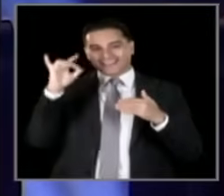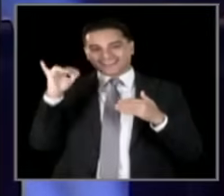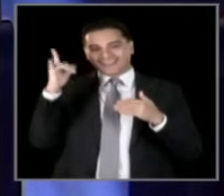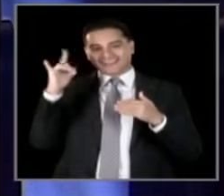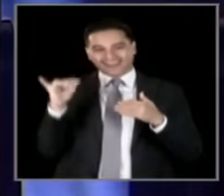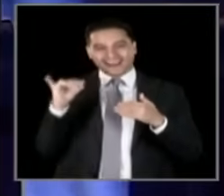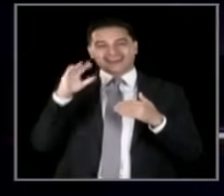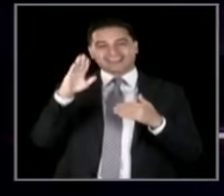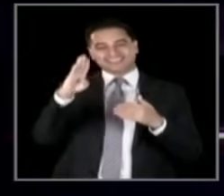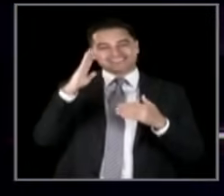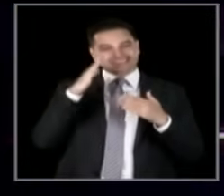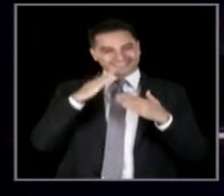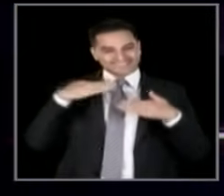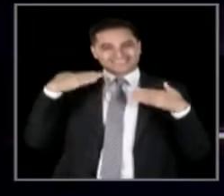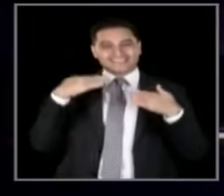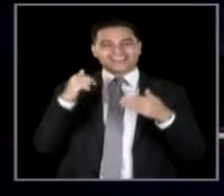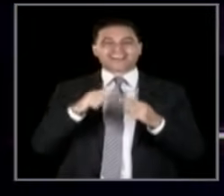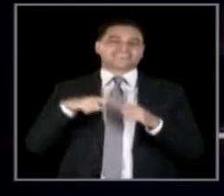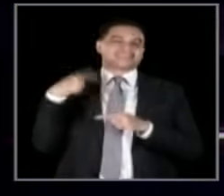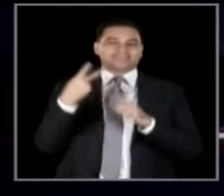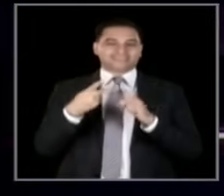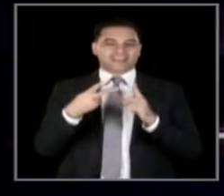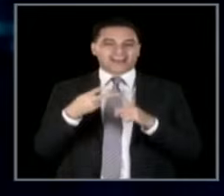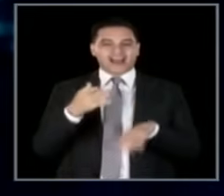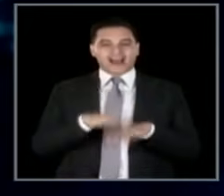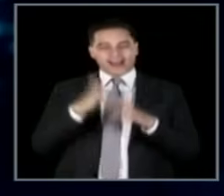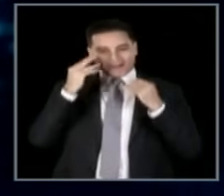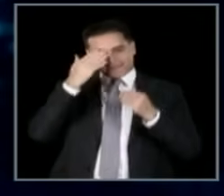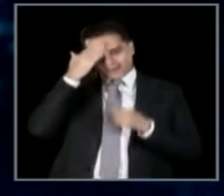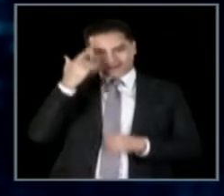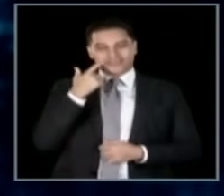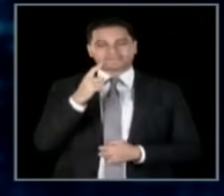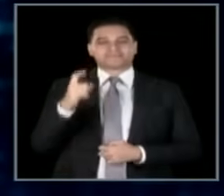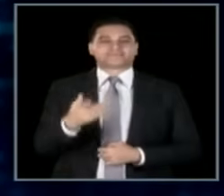كده بالظبط. يلا ودلوقتي مع الفقره الثانيه، فقره المعرفه.